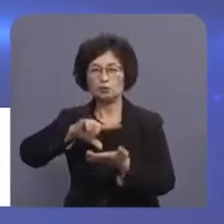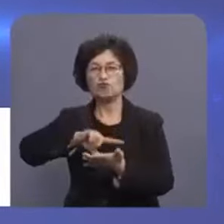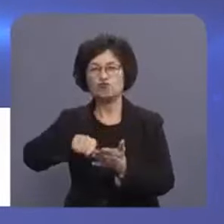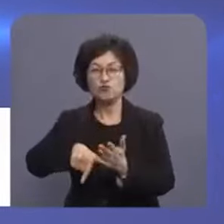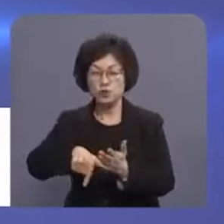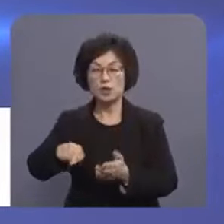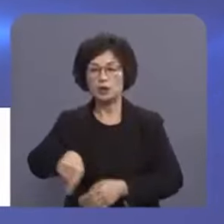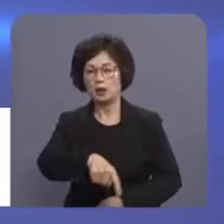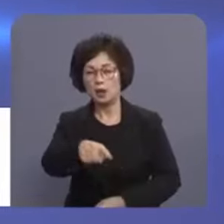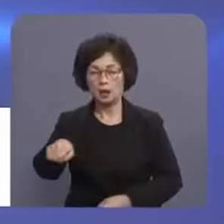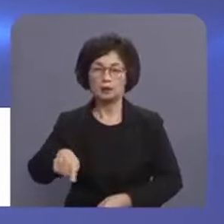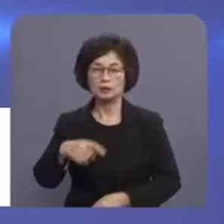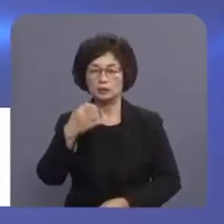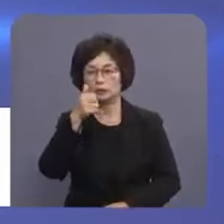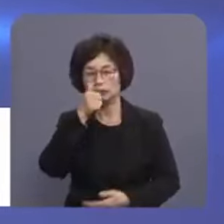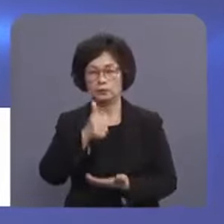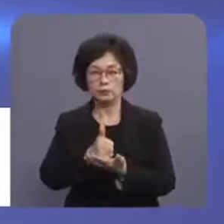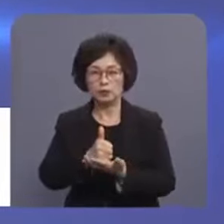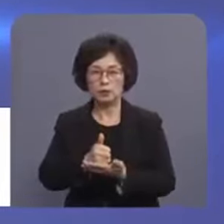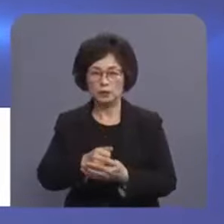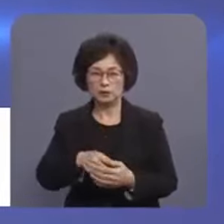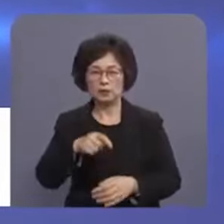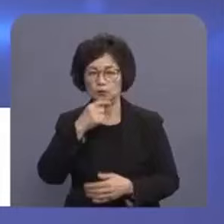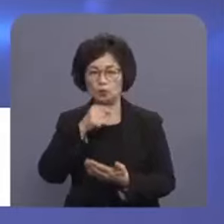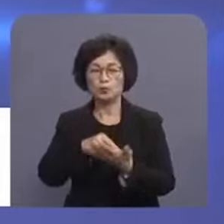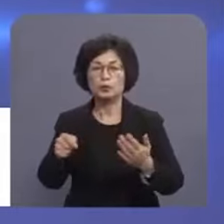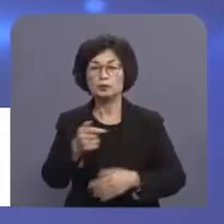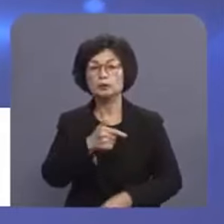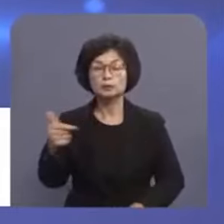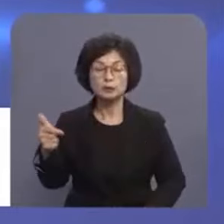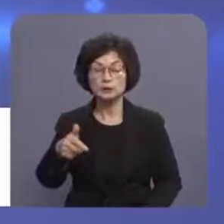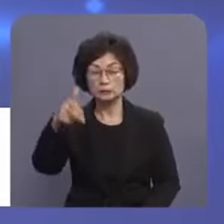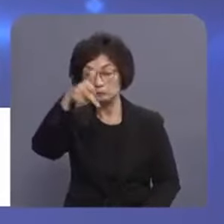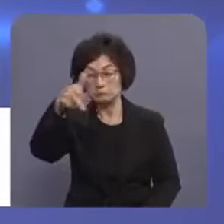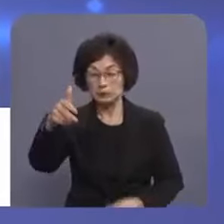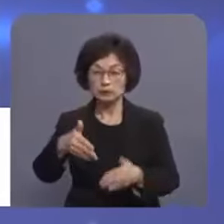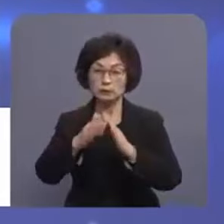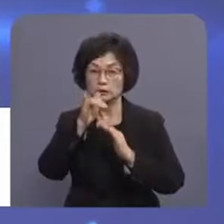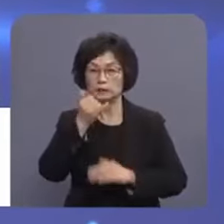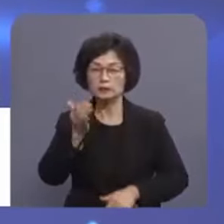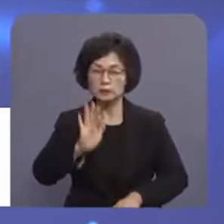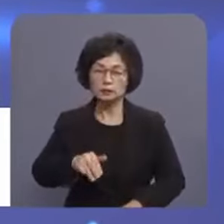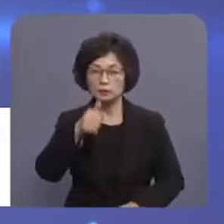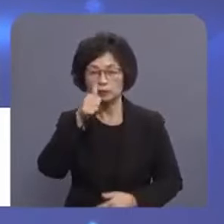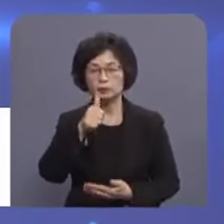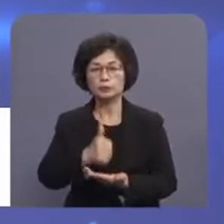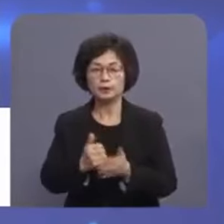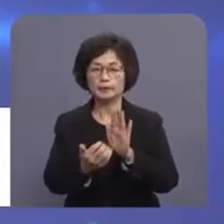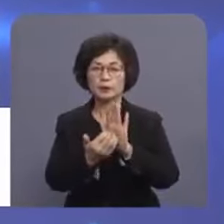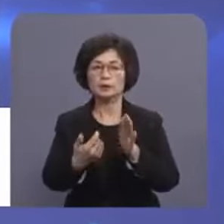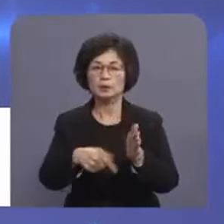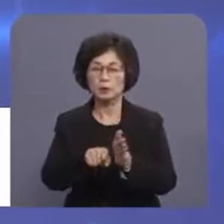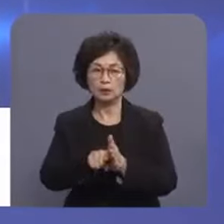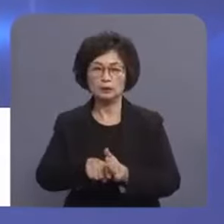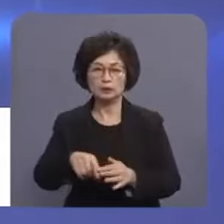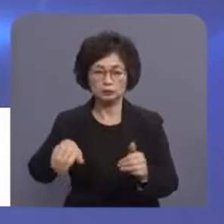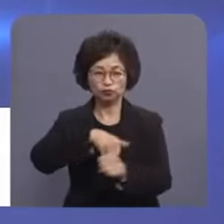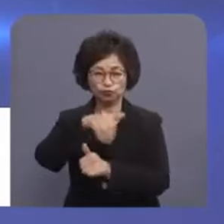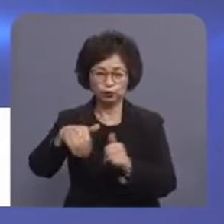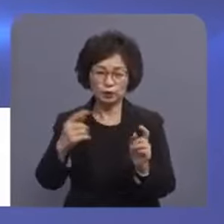범죄의 표적이 되고 있습니다. 지능형 CCTV 설치 등을 설치하고는 있지만 범죄 예방 효과를 위해선 환경 정비